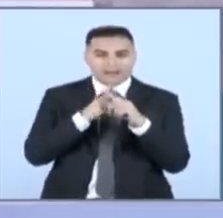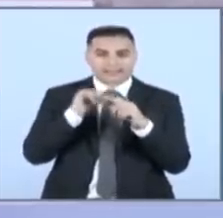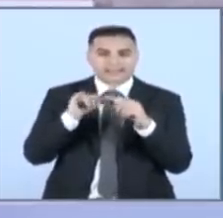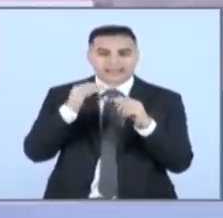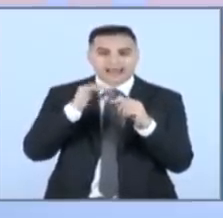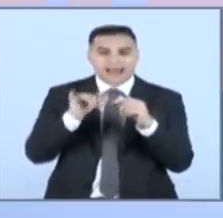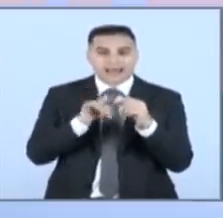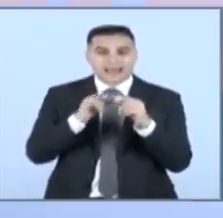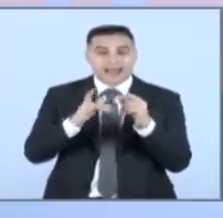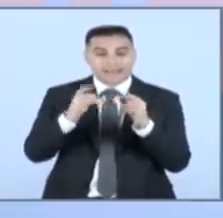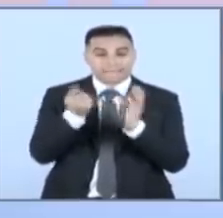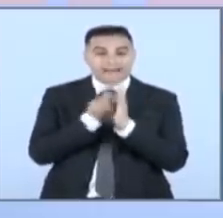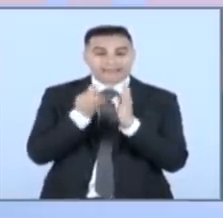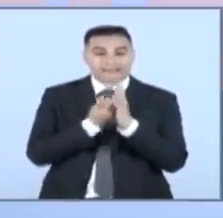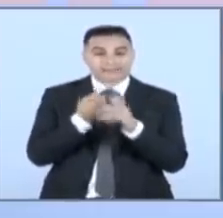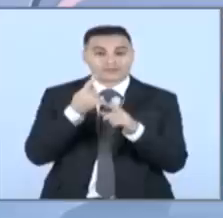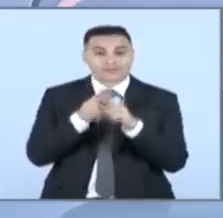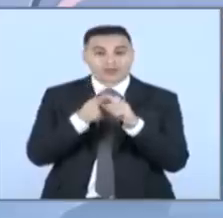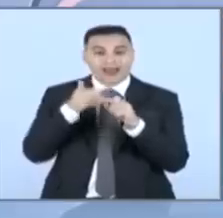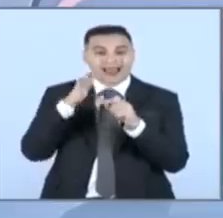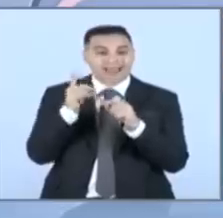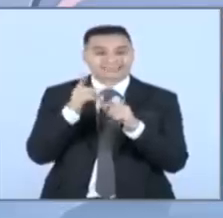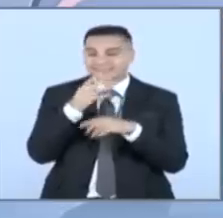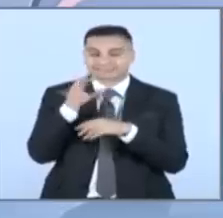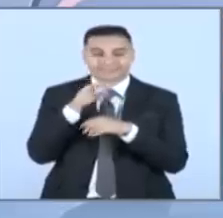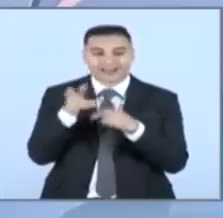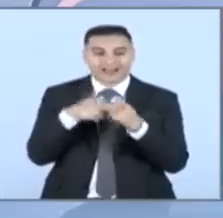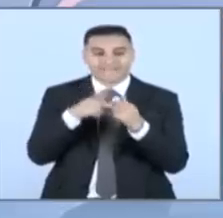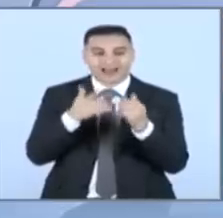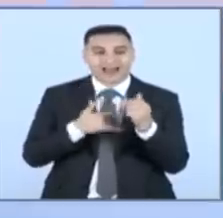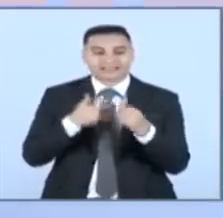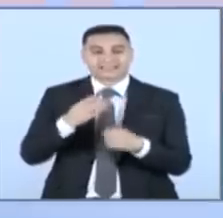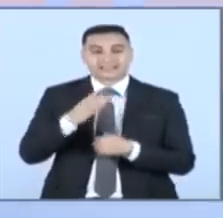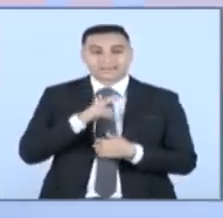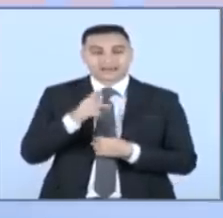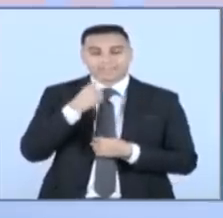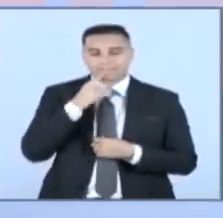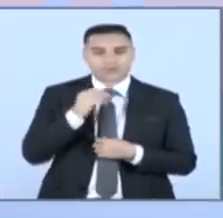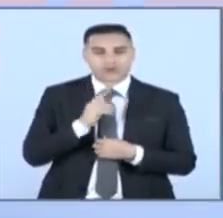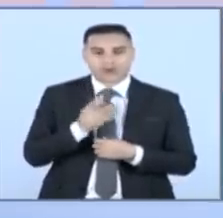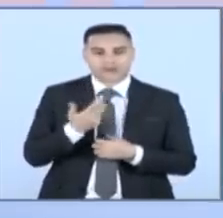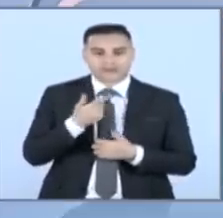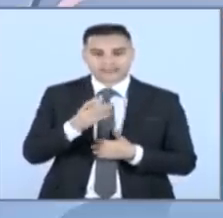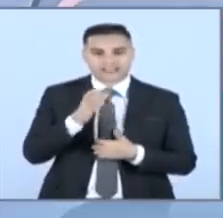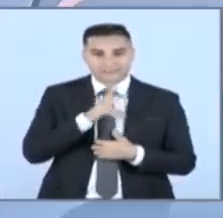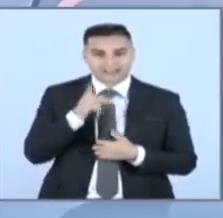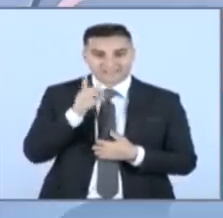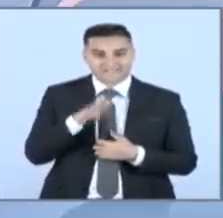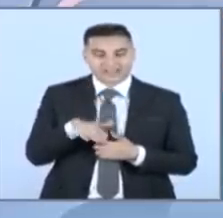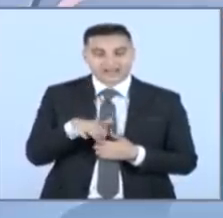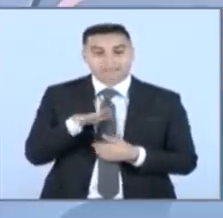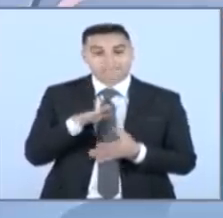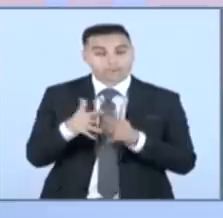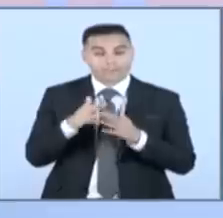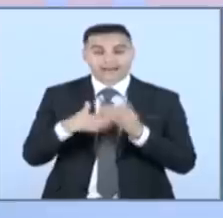بيكتب وآسر نزل رأسه أول ما قلت مصر. كان عندك إجابة تانية؟ خليها عندك ما تقولهاش. كان عندك إجابة تانية،